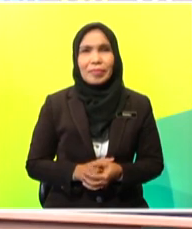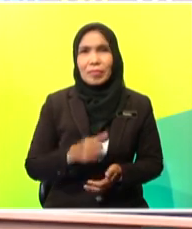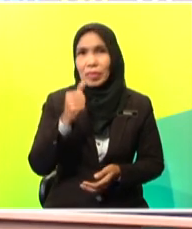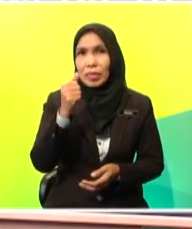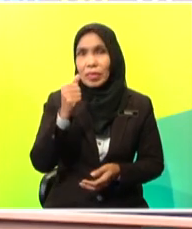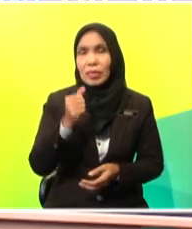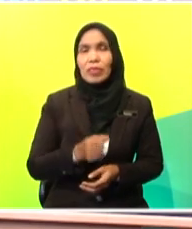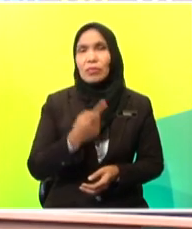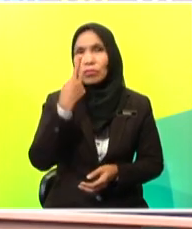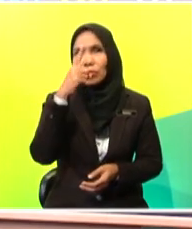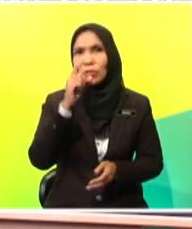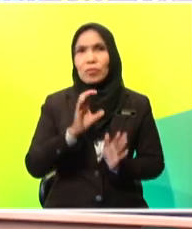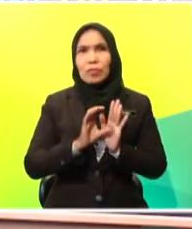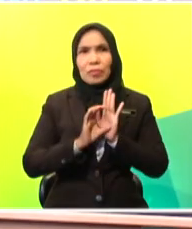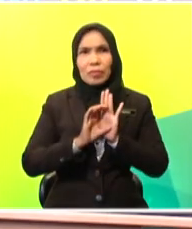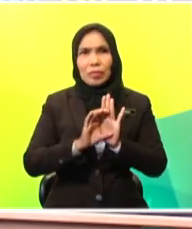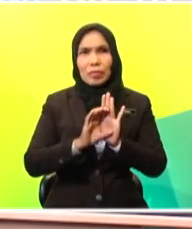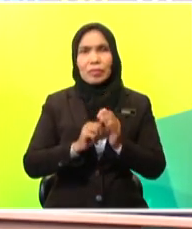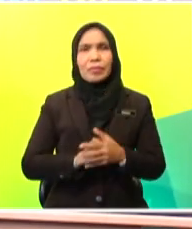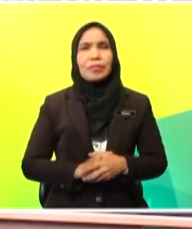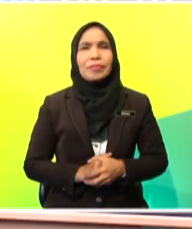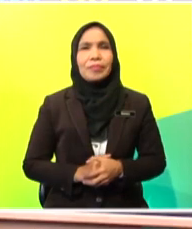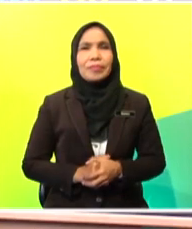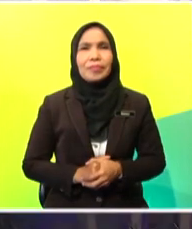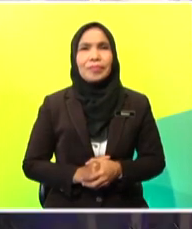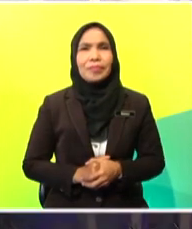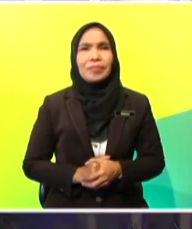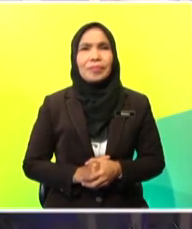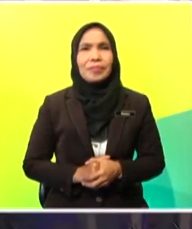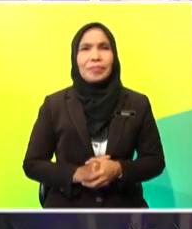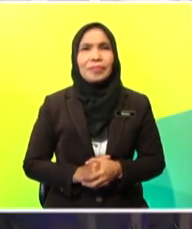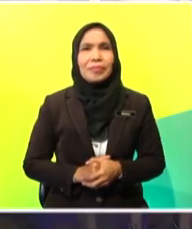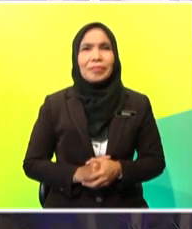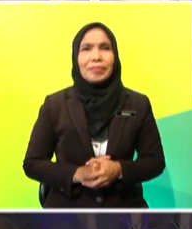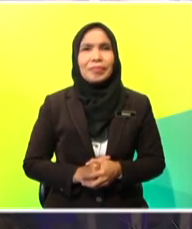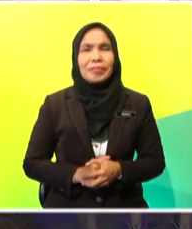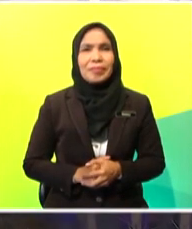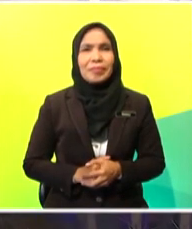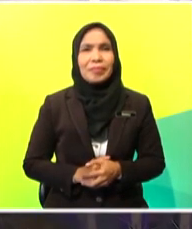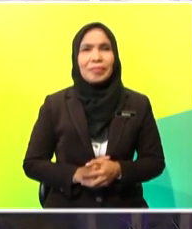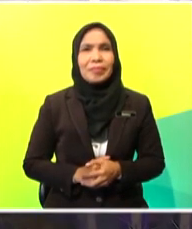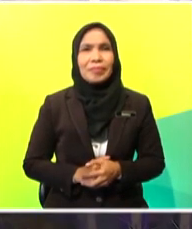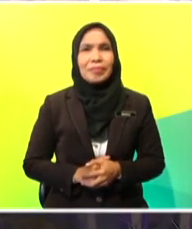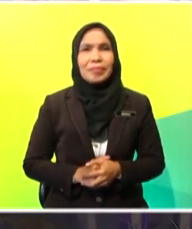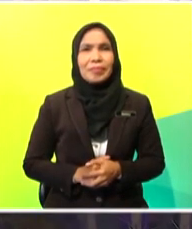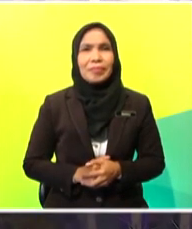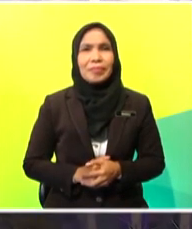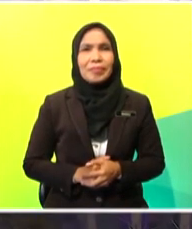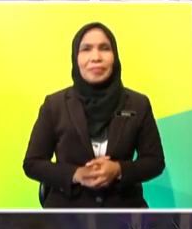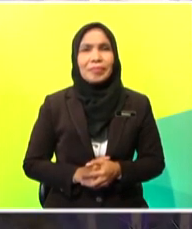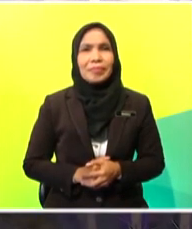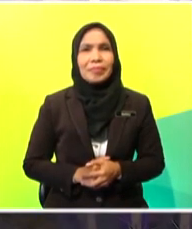untuk gambar Kak Lina boleh tak sebuah trik untuk Oh saya sebut